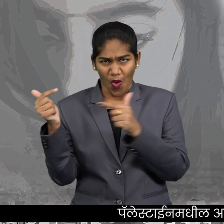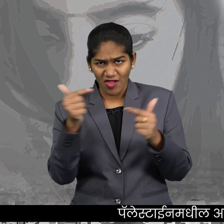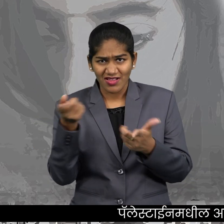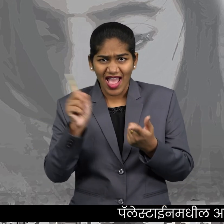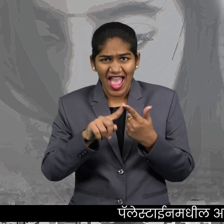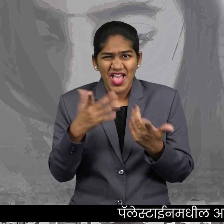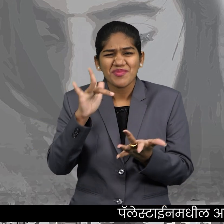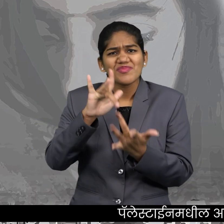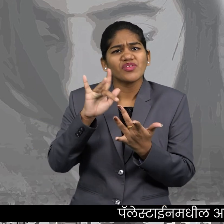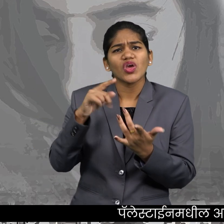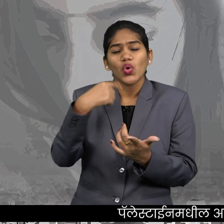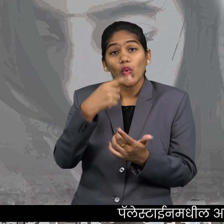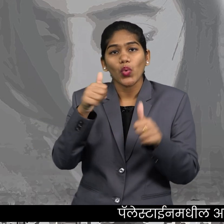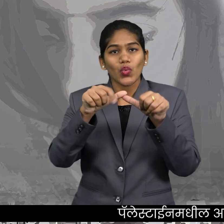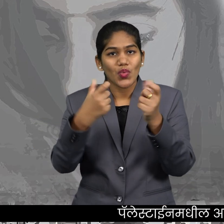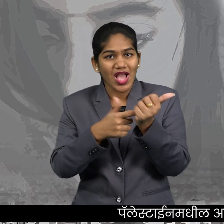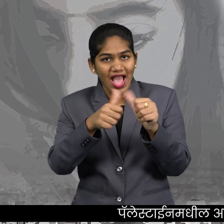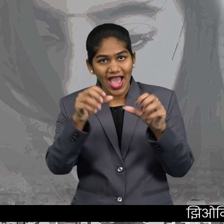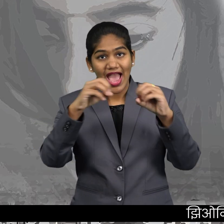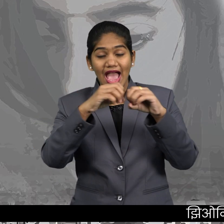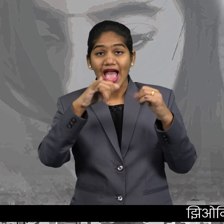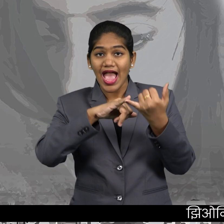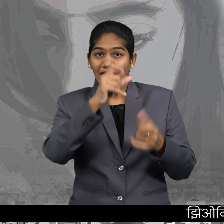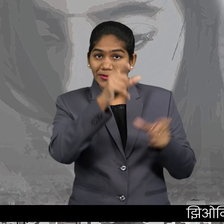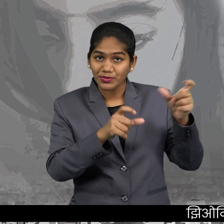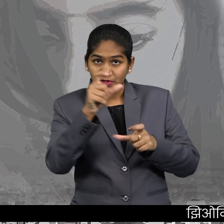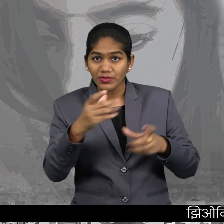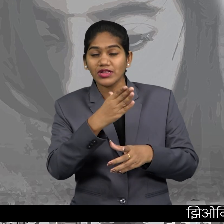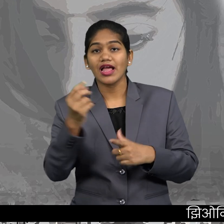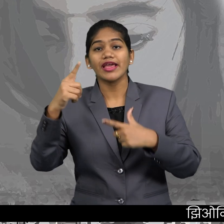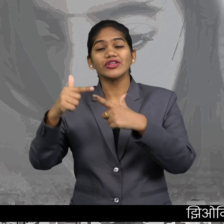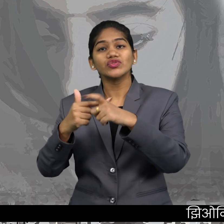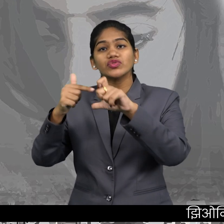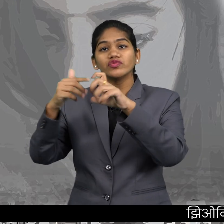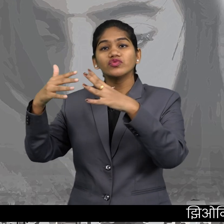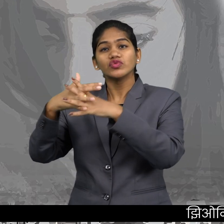पॅलेस्टाईनमधील अरब आणि ज्यू यांच्यातील संघर्ष झिओनिस्ट चळवळीच्या